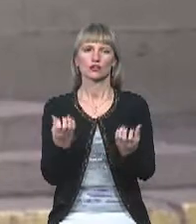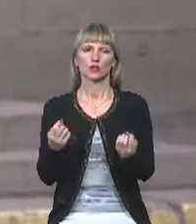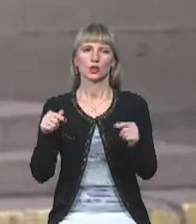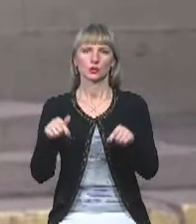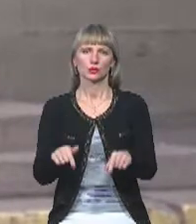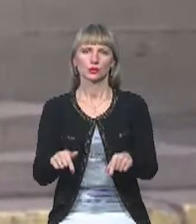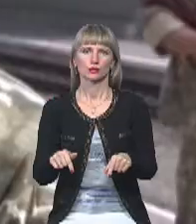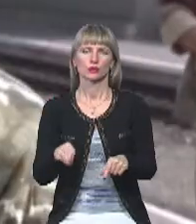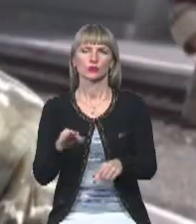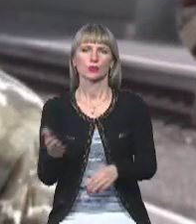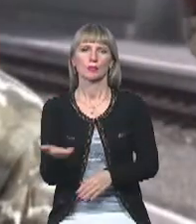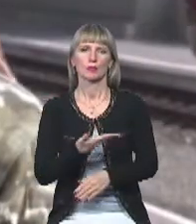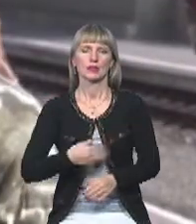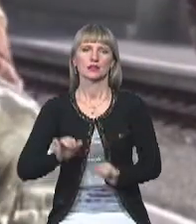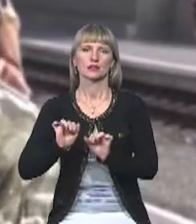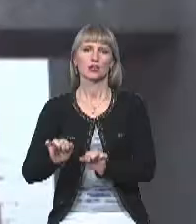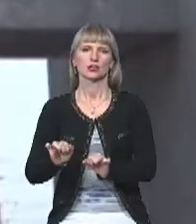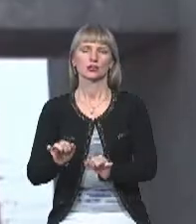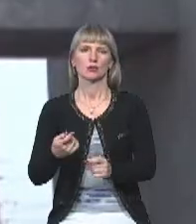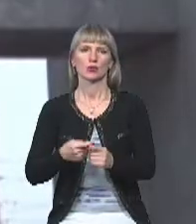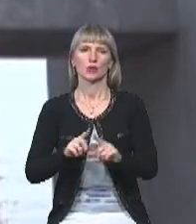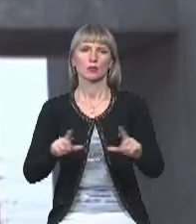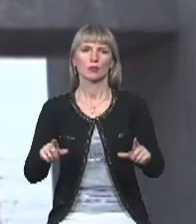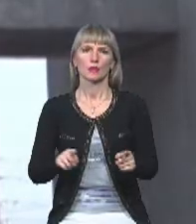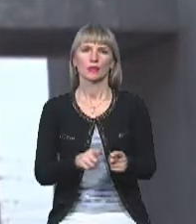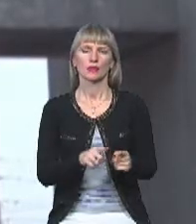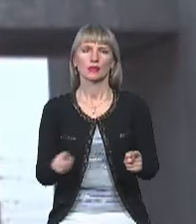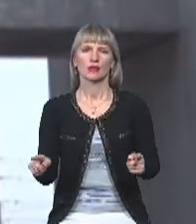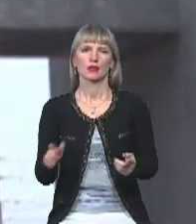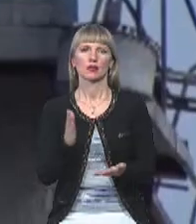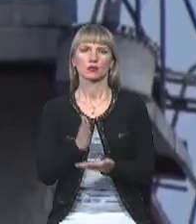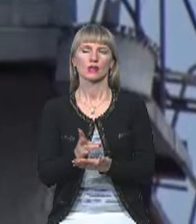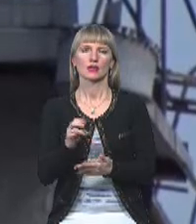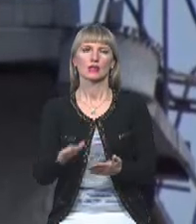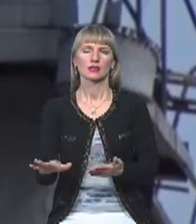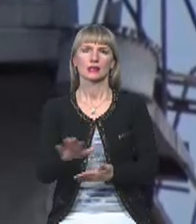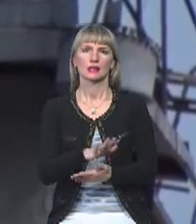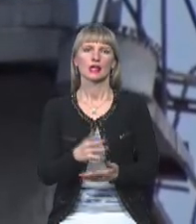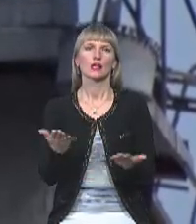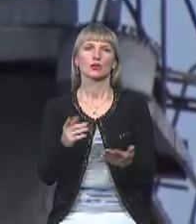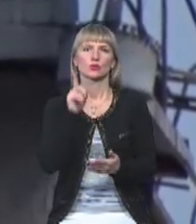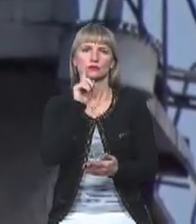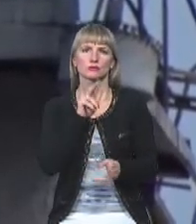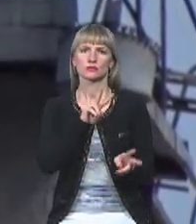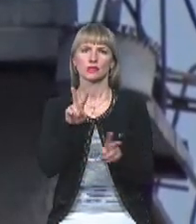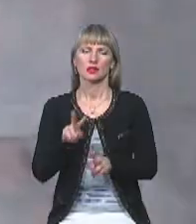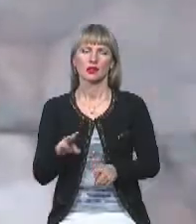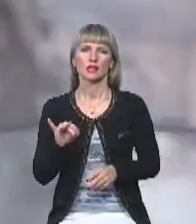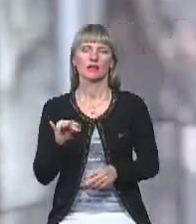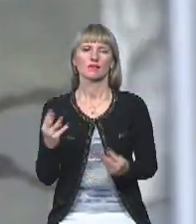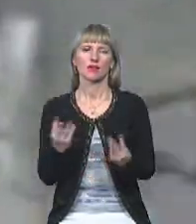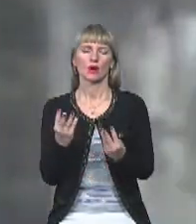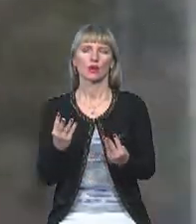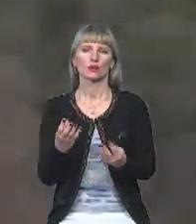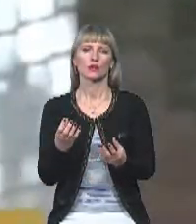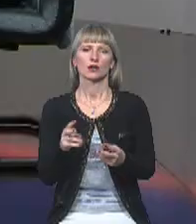то ми захищаємо даний об'єкт. Пости тероборони розташовані на ділянках, звідки зручно вести спостереження та вогонь.